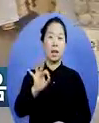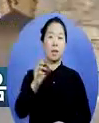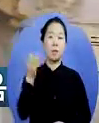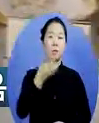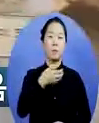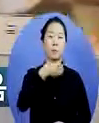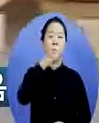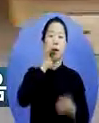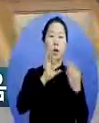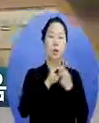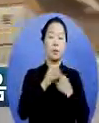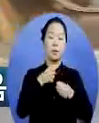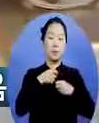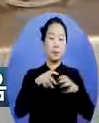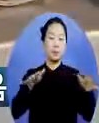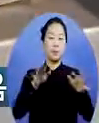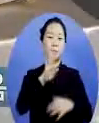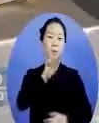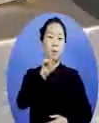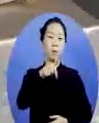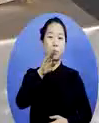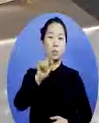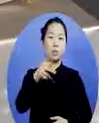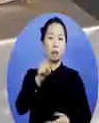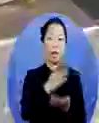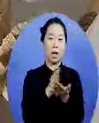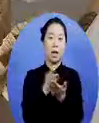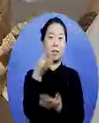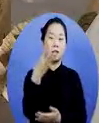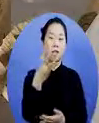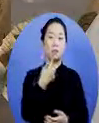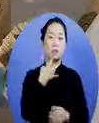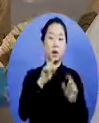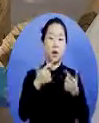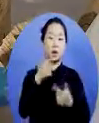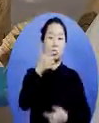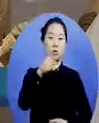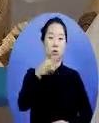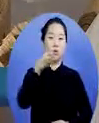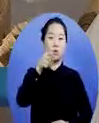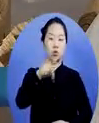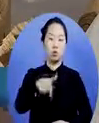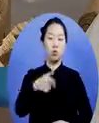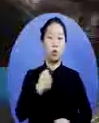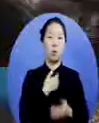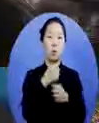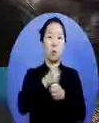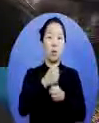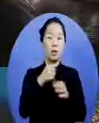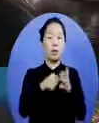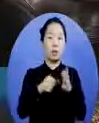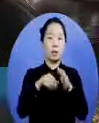먹으면 유광 이어 퍼진다는 복분자주 등 3종 입니다 이밖에도 노력을 비롯한 전통주 재료 및 제작 도구